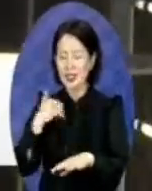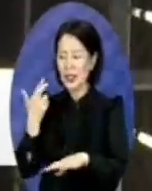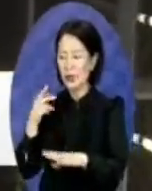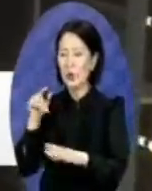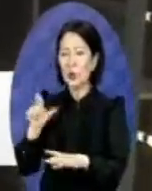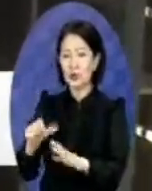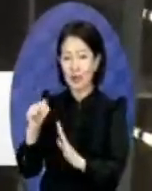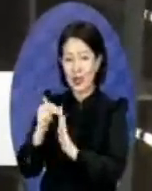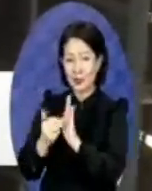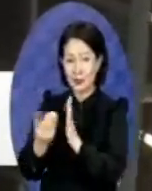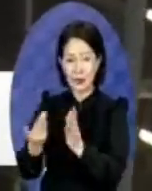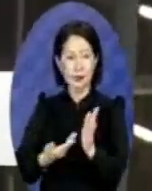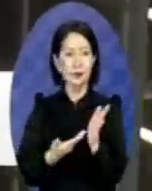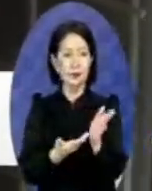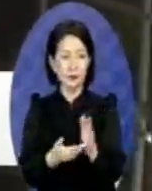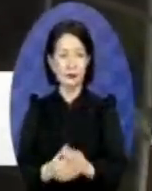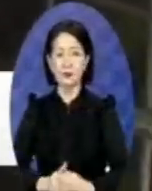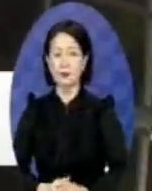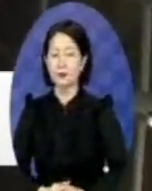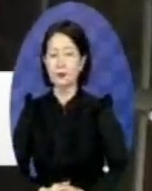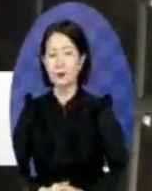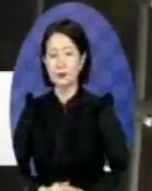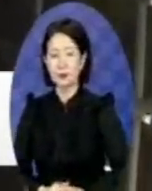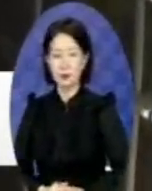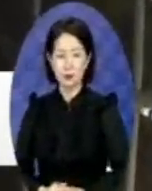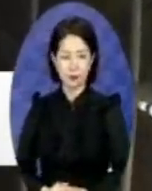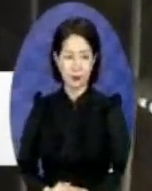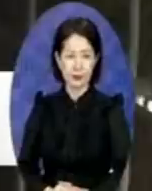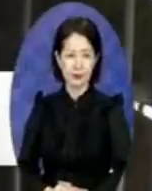ирэх үргэлжлүүлэн үргэе.